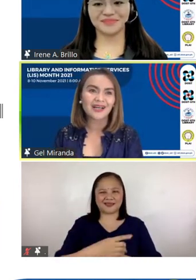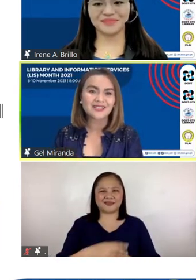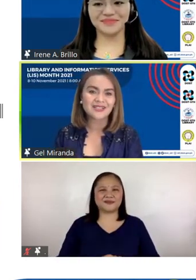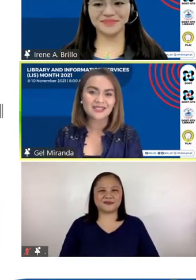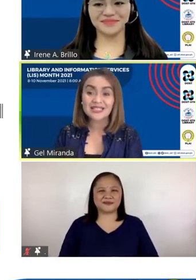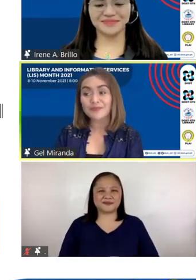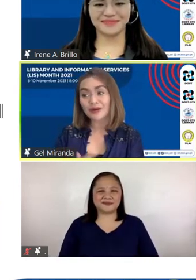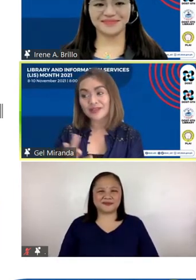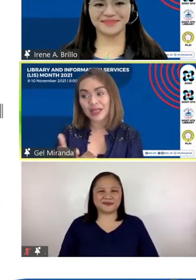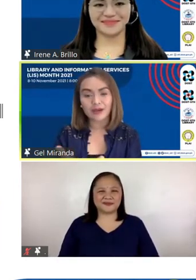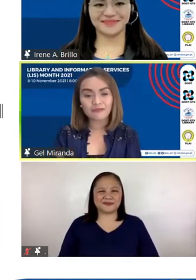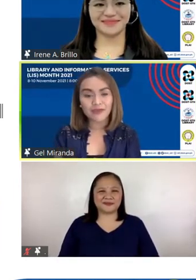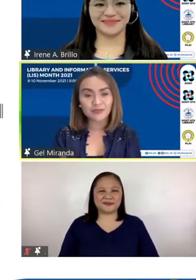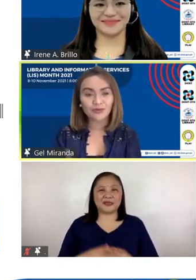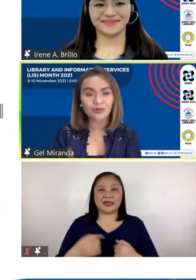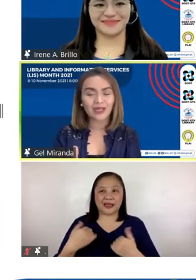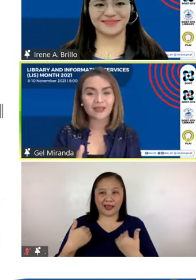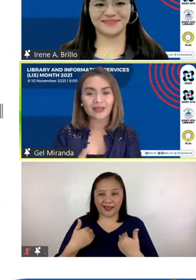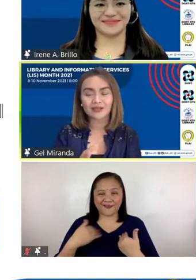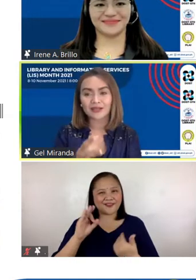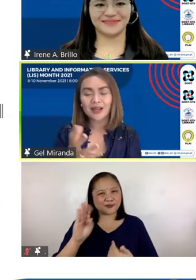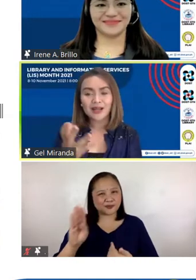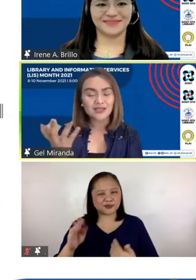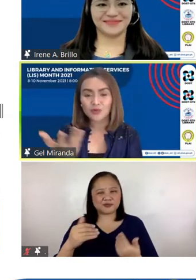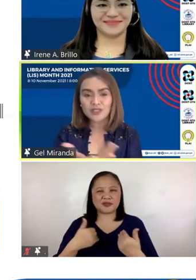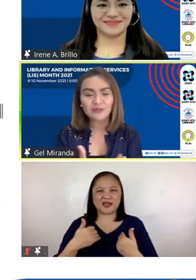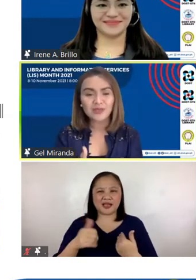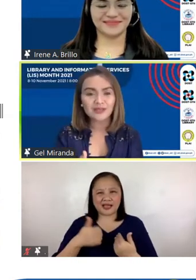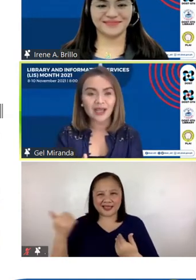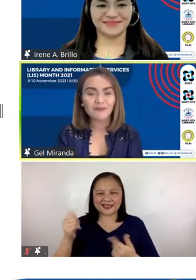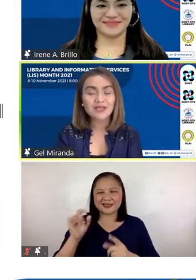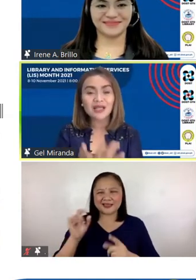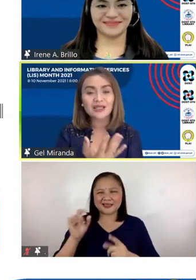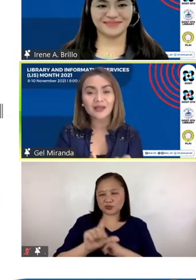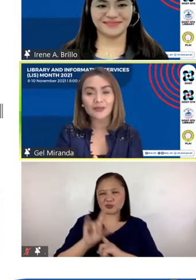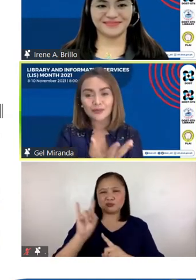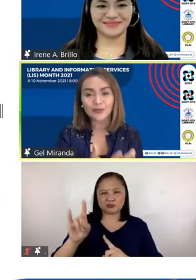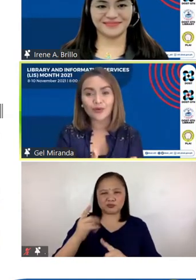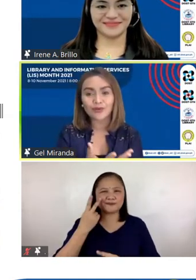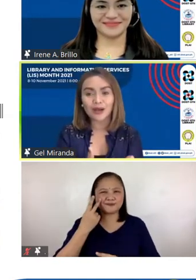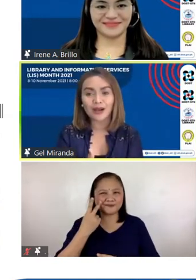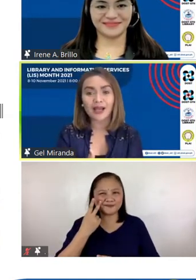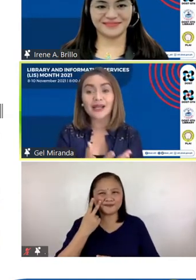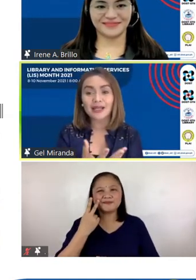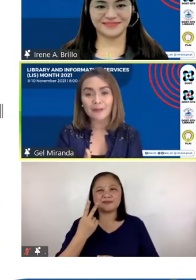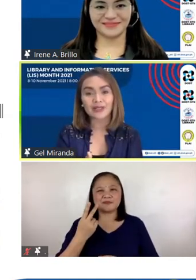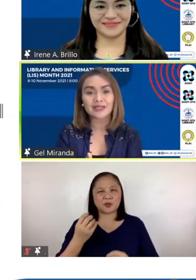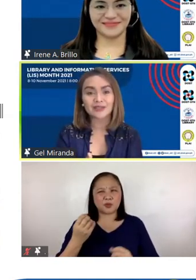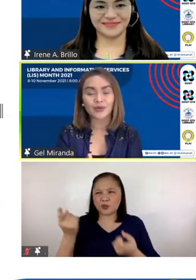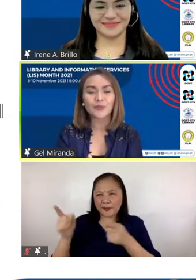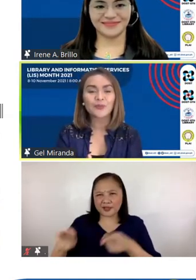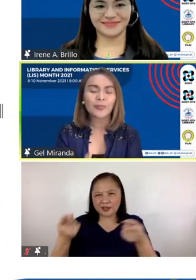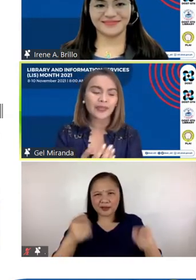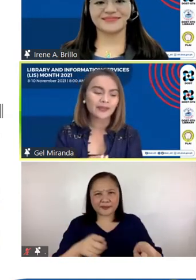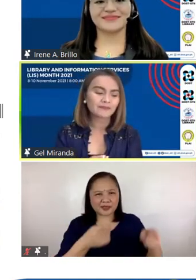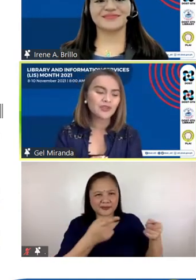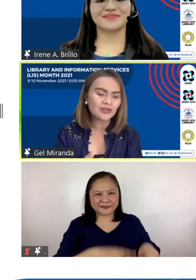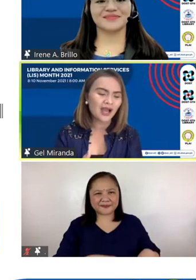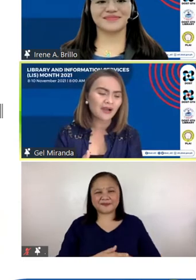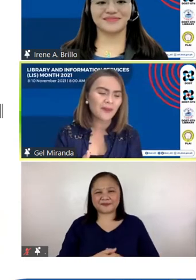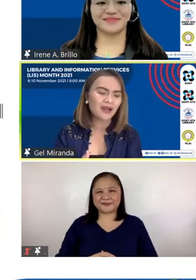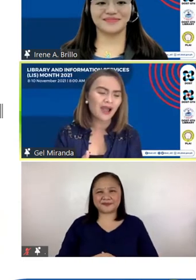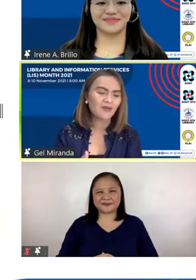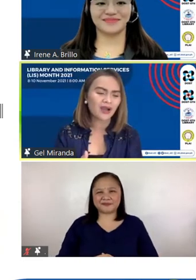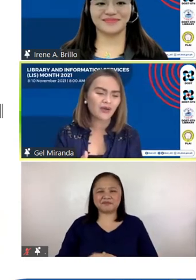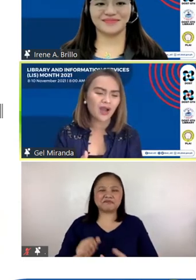And since meron tayong mga Facebook and other social media, mas nakikita ko na doon yung mga kaganapan dito. And yun